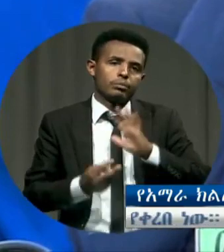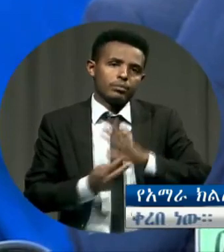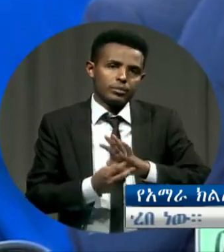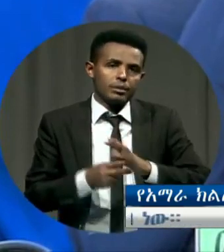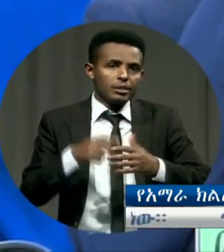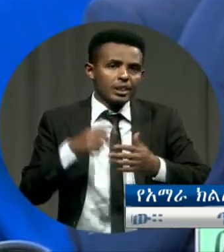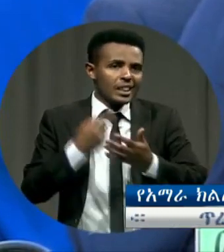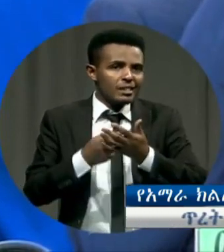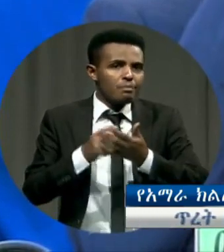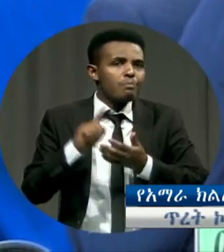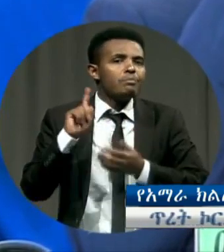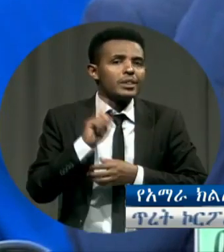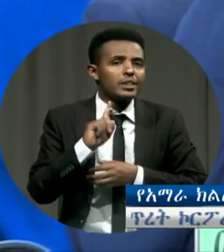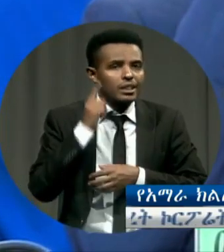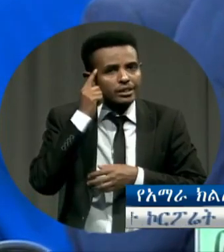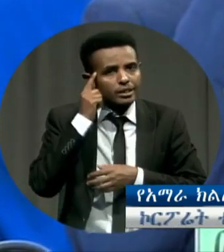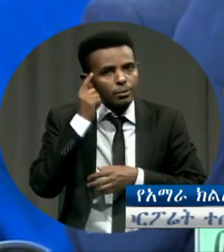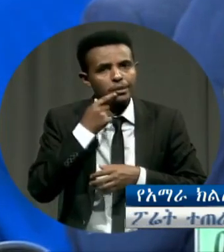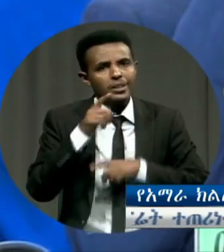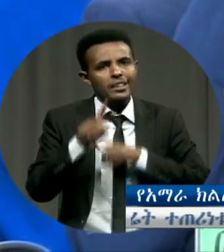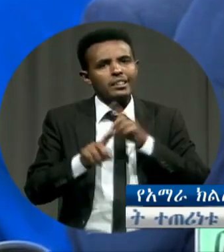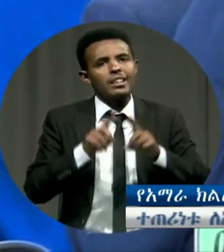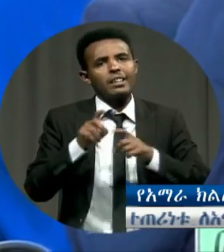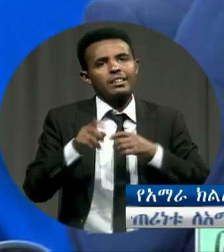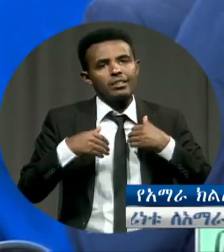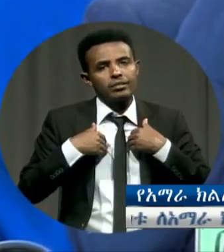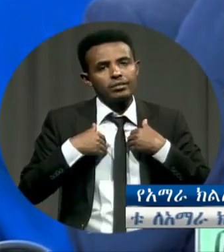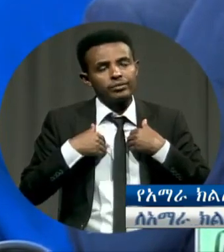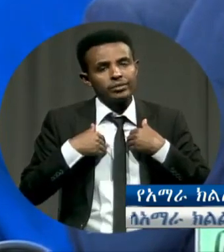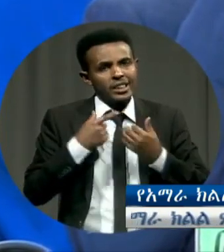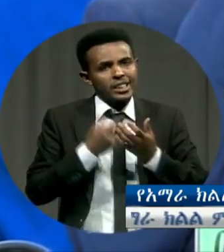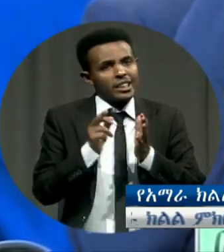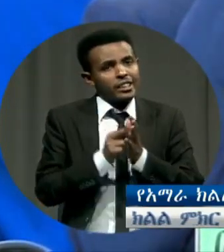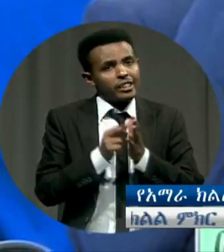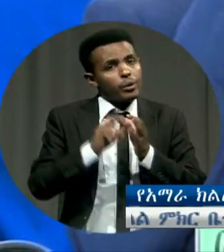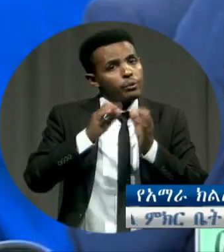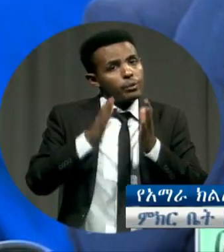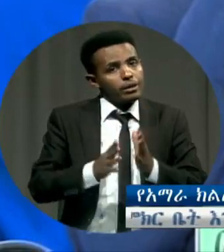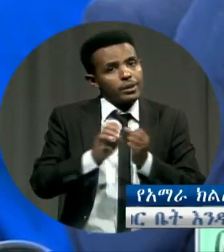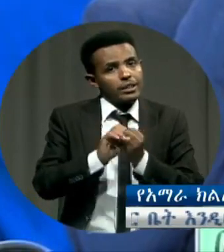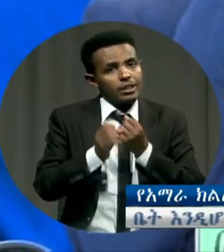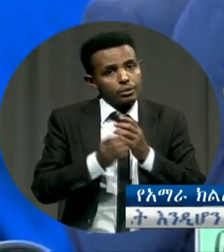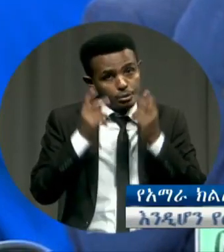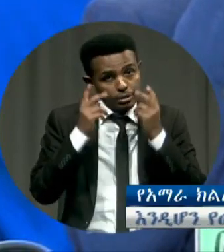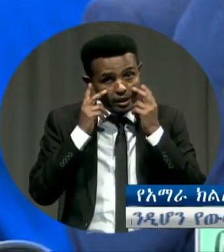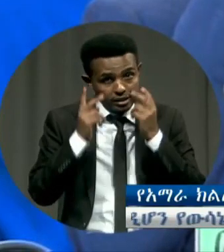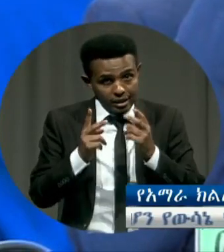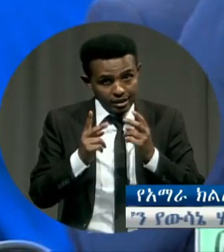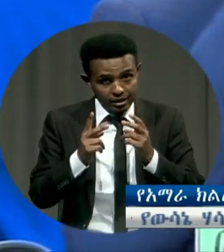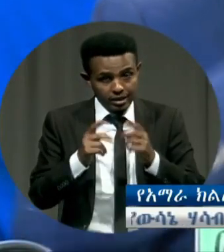እንደዚህ አይነት ነገር ምን ታስቧል? ምን የሚል ጥያቄ አለኝ። ከህጋዊ መሰረቱ አንጻር የተነሳ ነገር አለ። ከዛ ውጭ